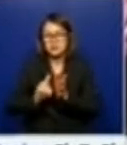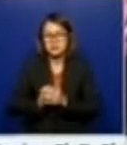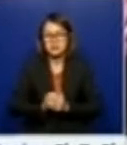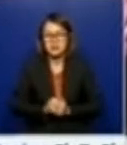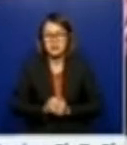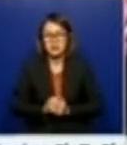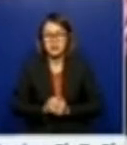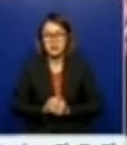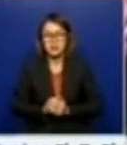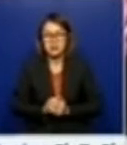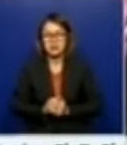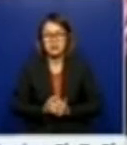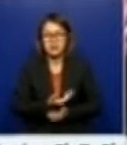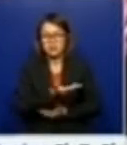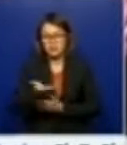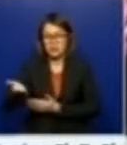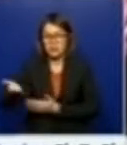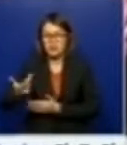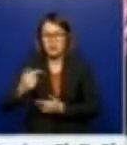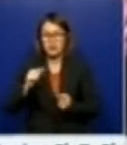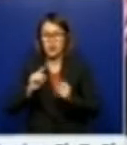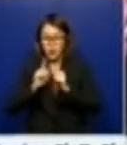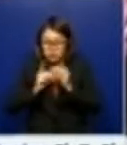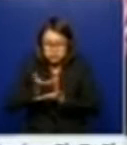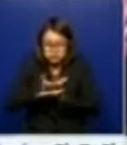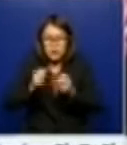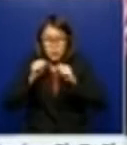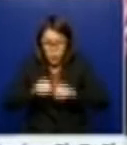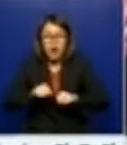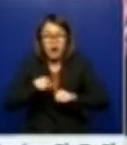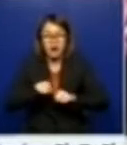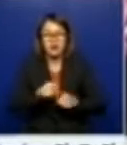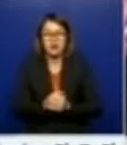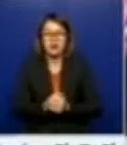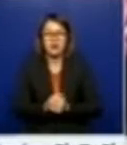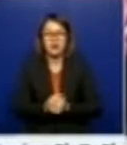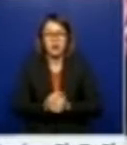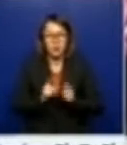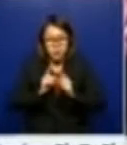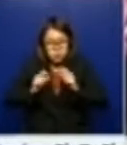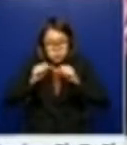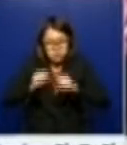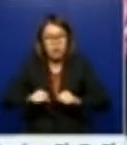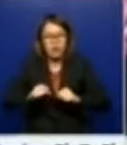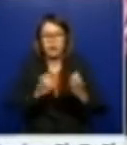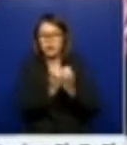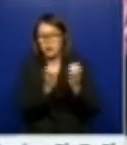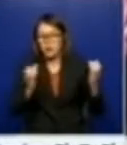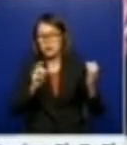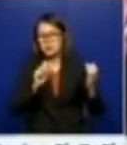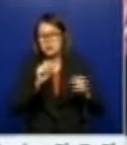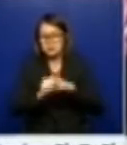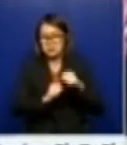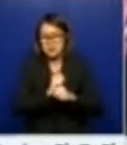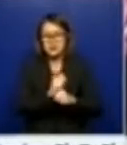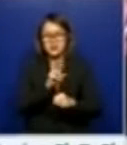การหลายท่านก็บอกว่าผ่านประชามติแต่ผมมองว่าการผ่านประชามติของรัฐธรรมนูญ2560